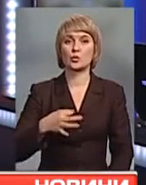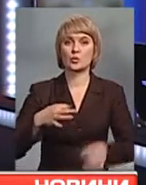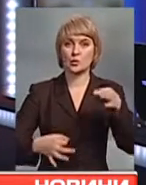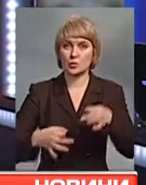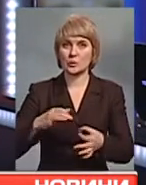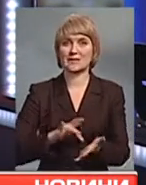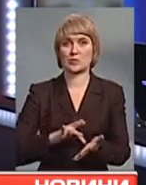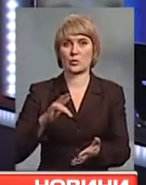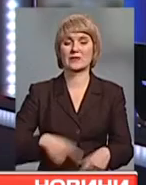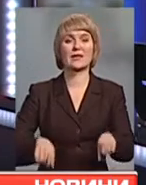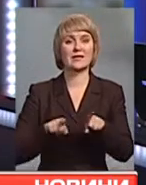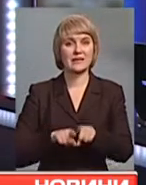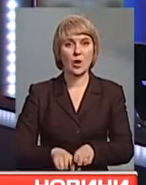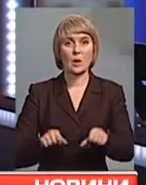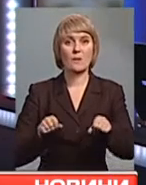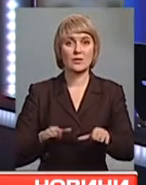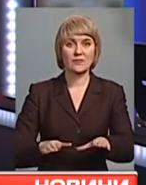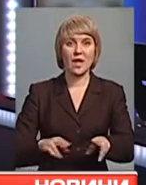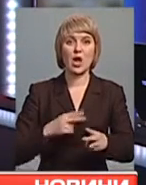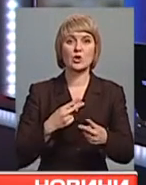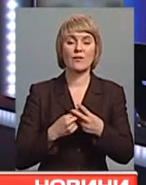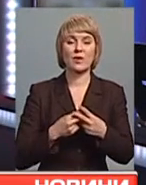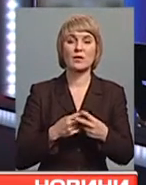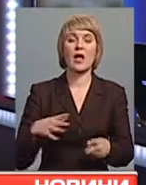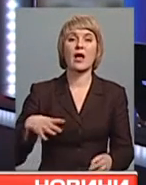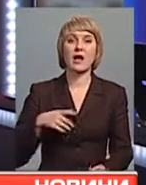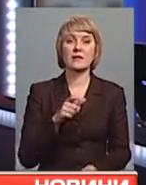Також постановила арештувати екс-міністра фінансів Юрія